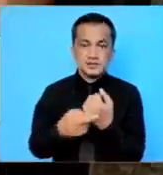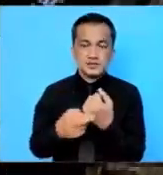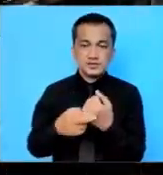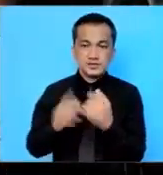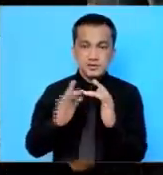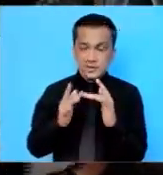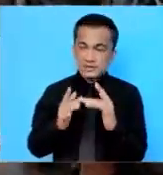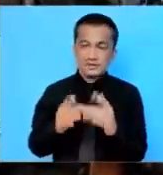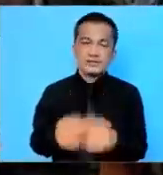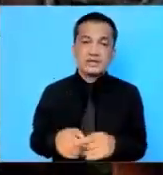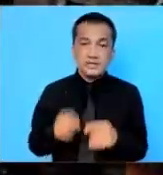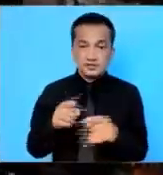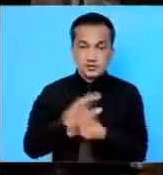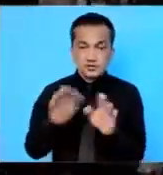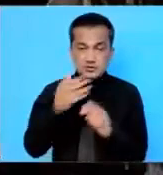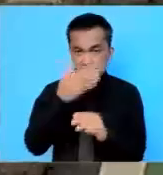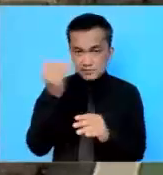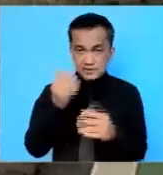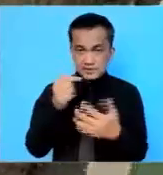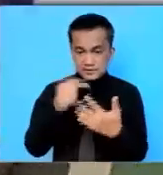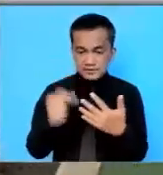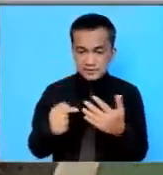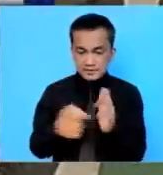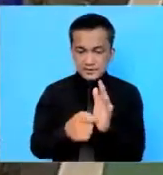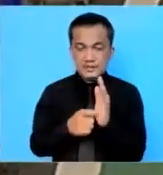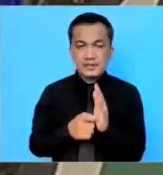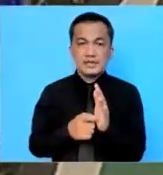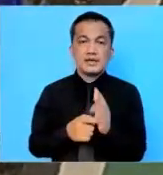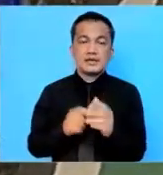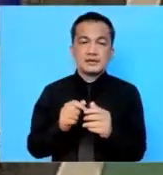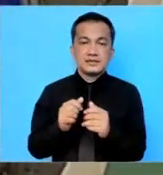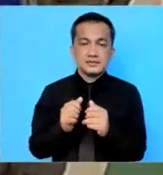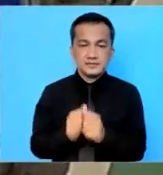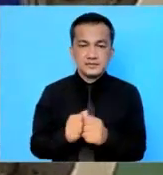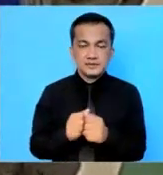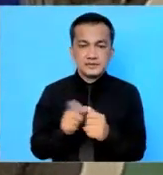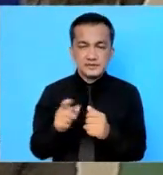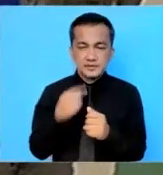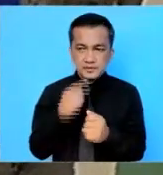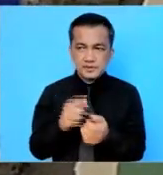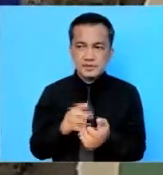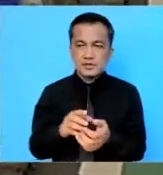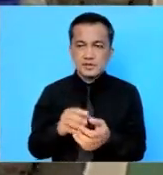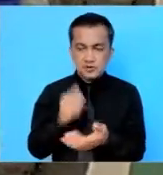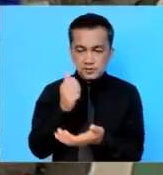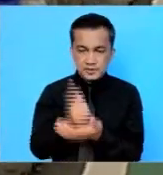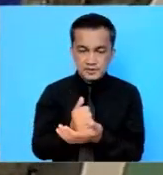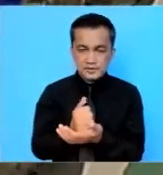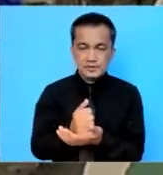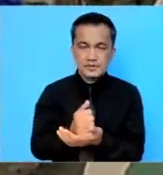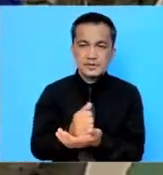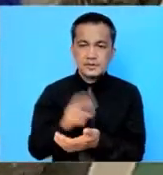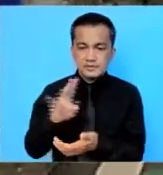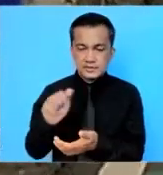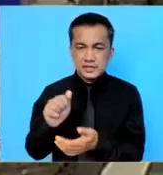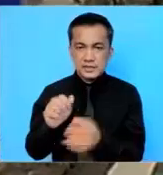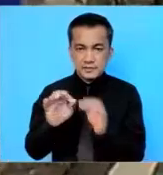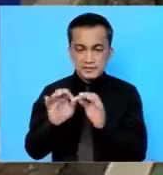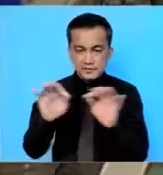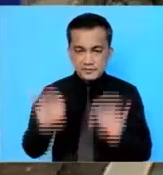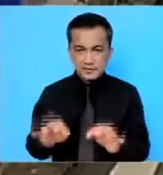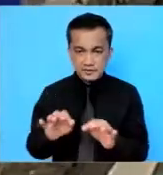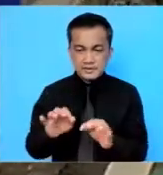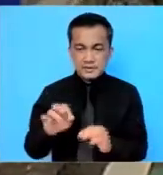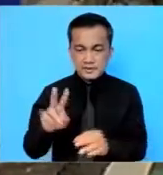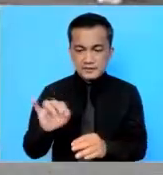ding kalimutan ang iba pang requirement, kabilang ang printed reservation confirmation, visa application form, valid IDs